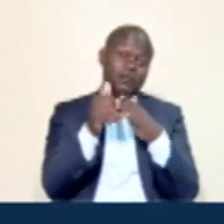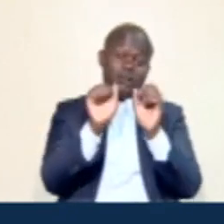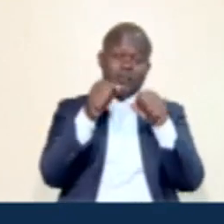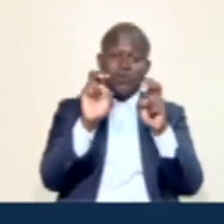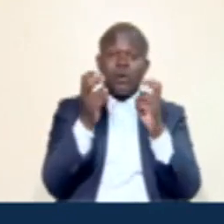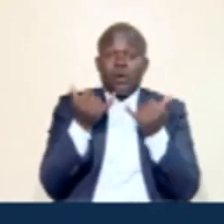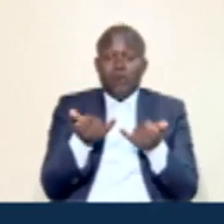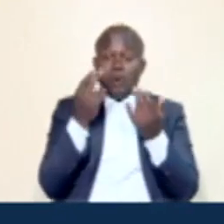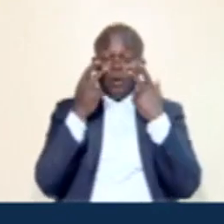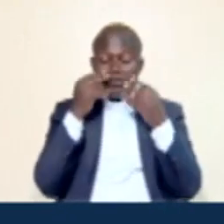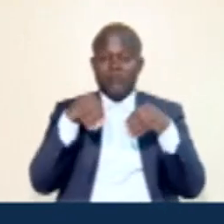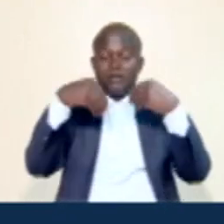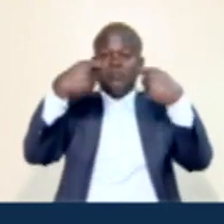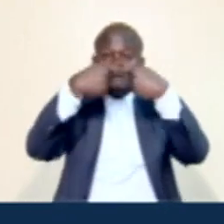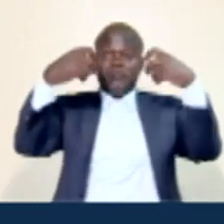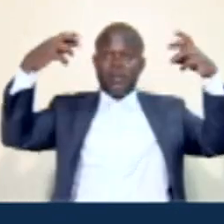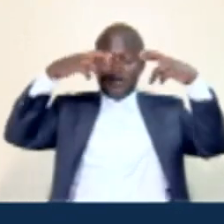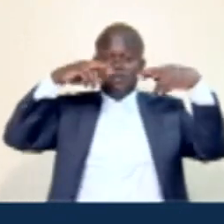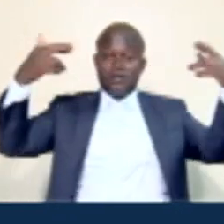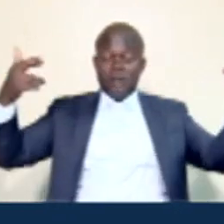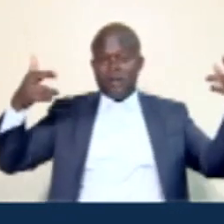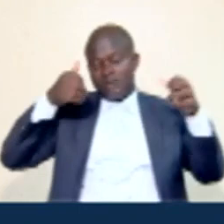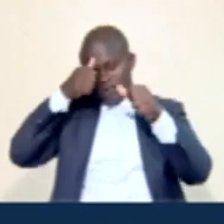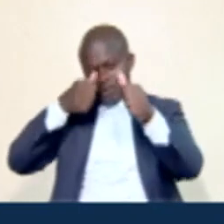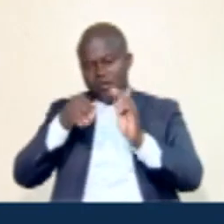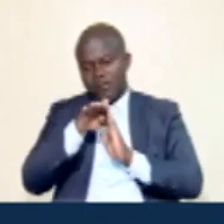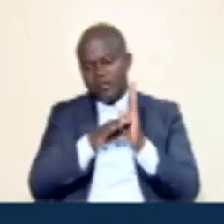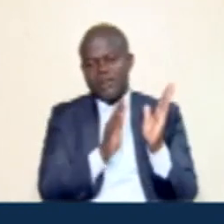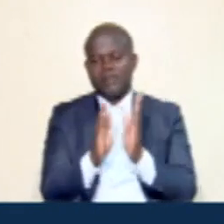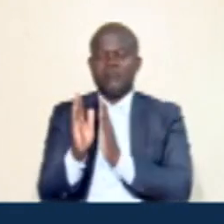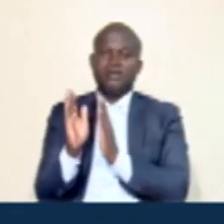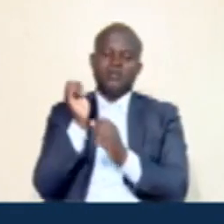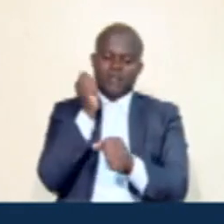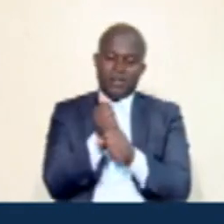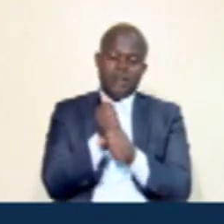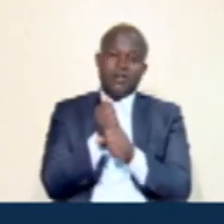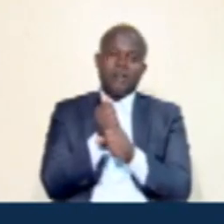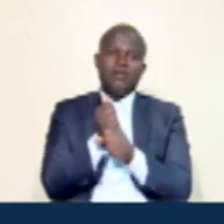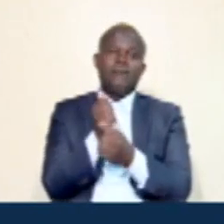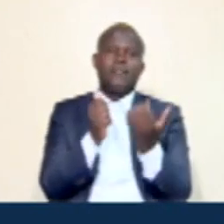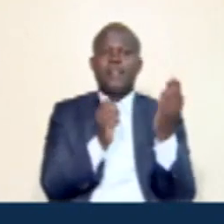urabona dutanga amashanyarazi tugendeye kugenamigambi riba ryarakozwe yitwa planning